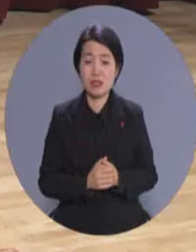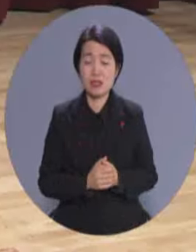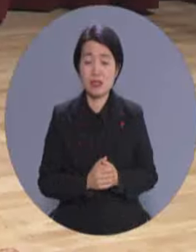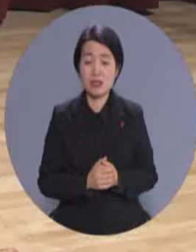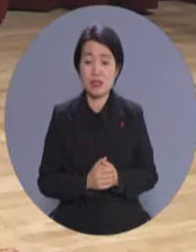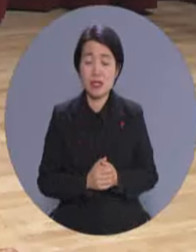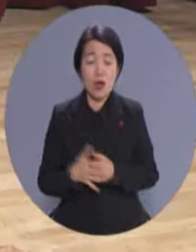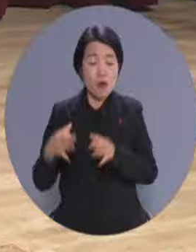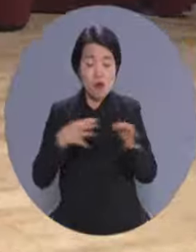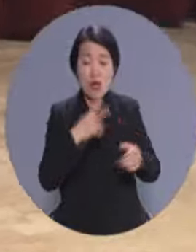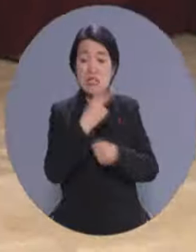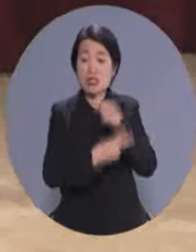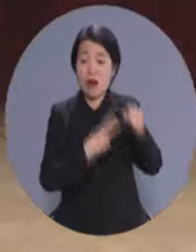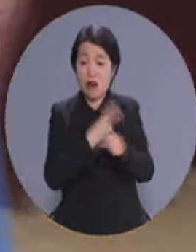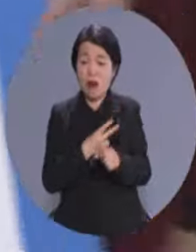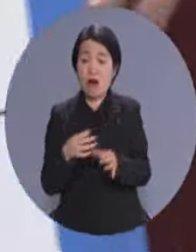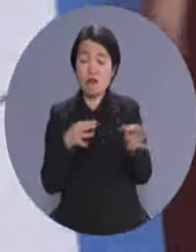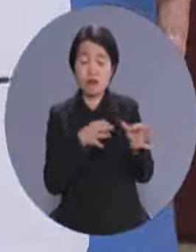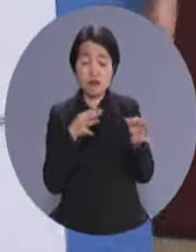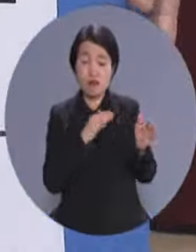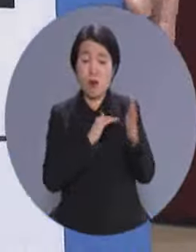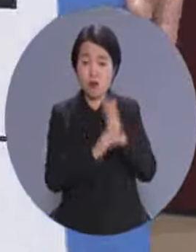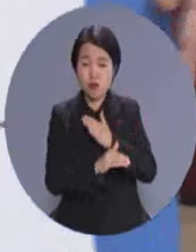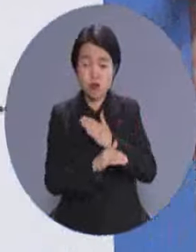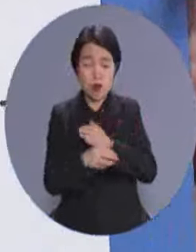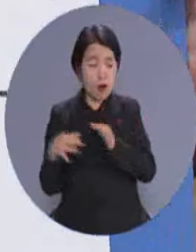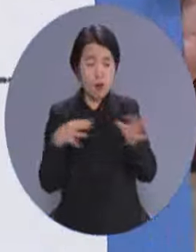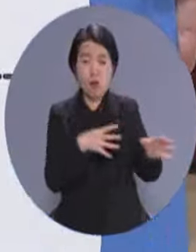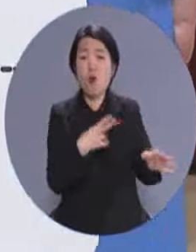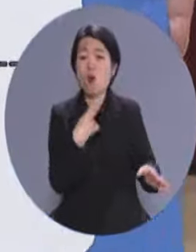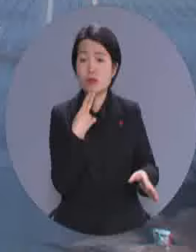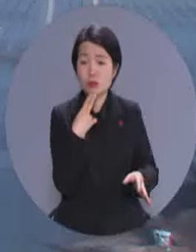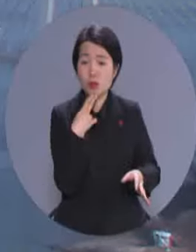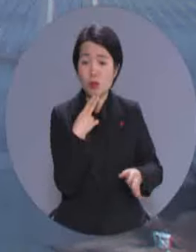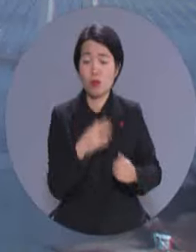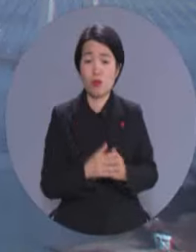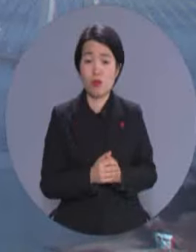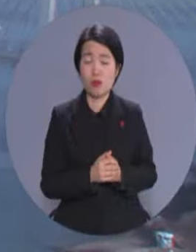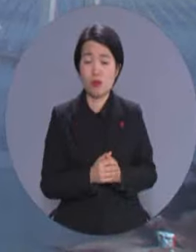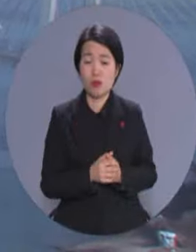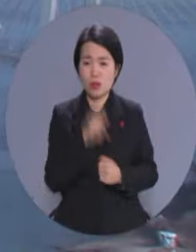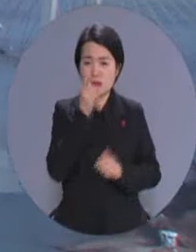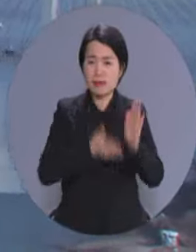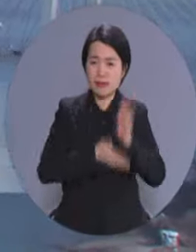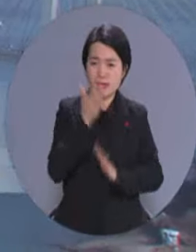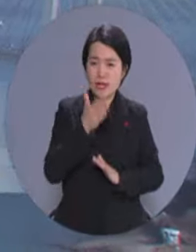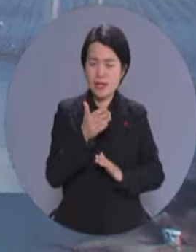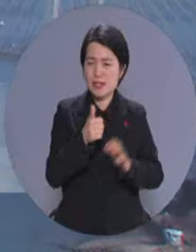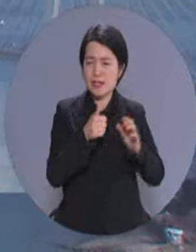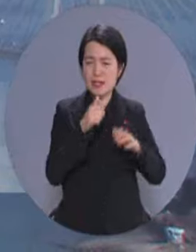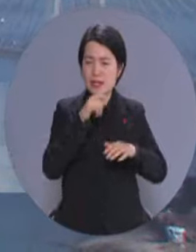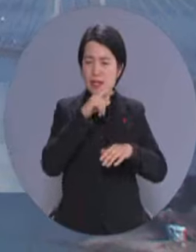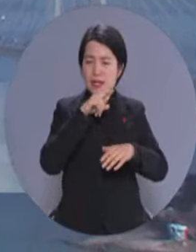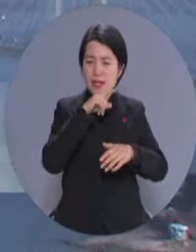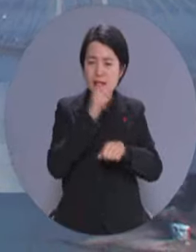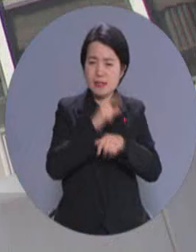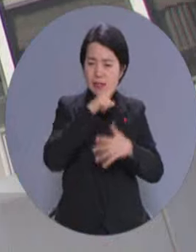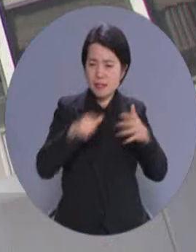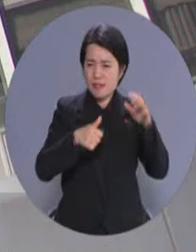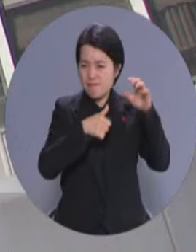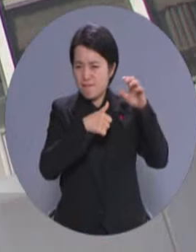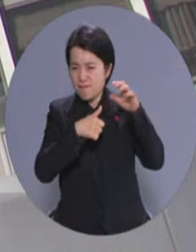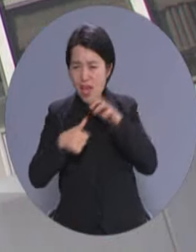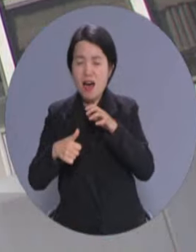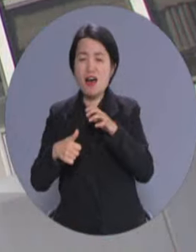2년 동안만 약속을 지킨 뒤 이후에는 기부금을 내지 않았습니다. 이에 여수시가 간접 강제 절차를 밟는 등